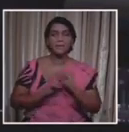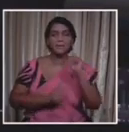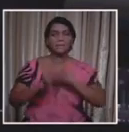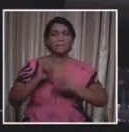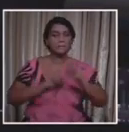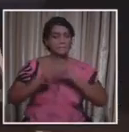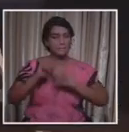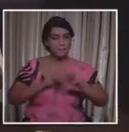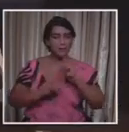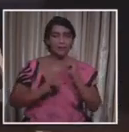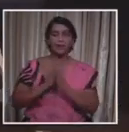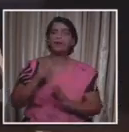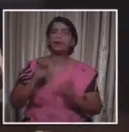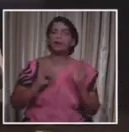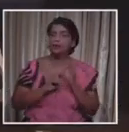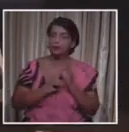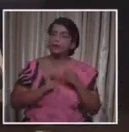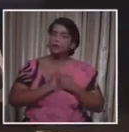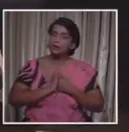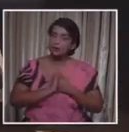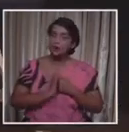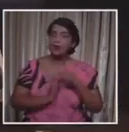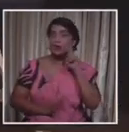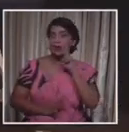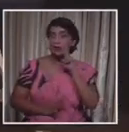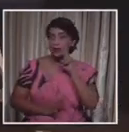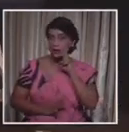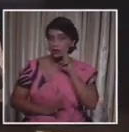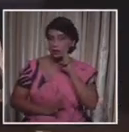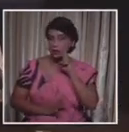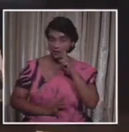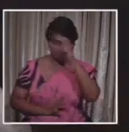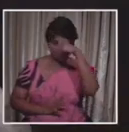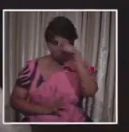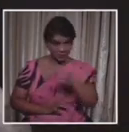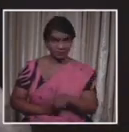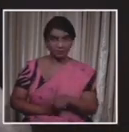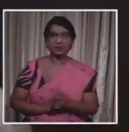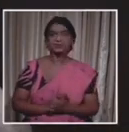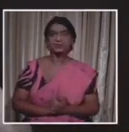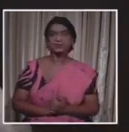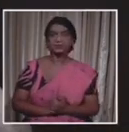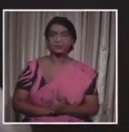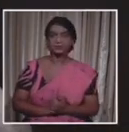පාර්ලිමේන්තු මන්ත්‍රී ගරු රනිල් වික්‍රමසිංහ මැතිතුමා,